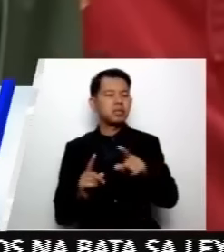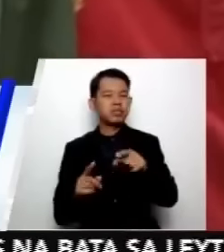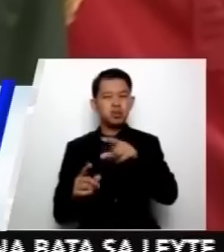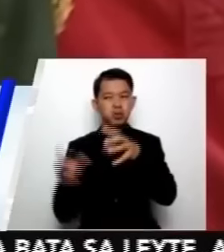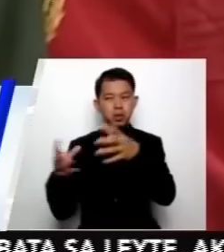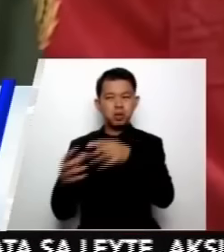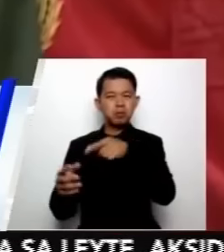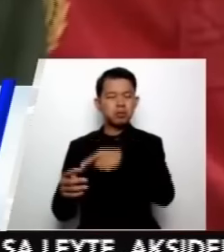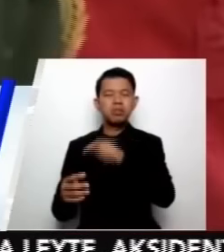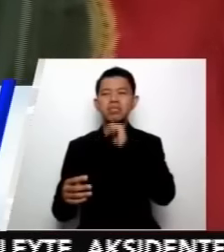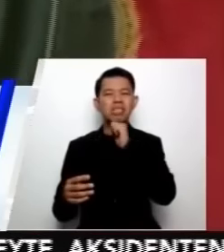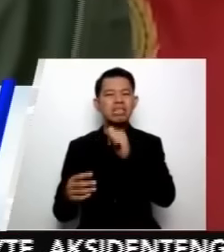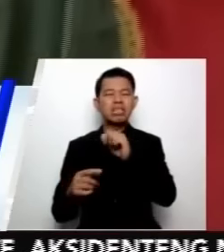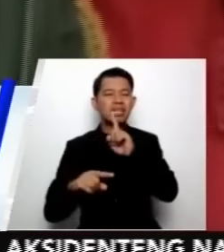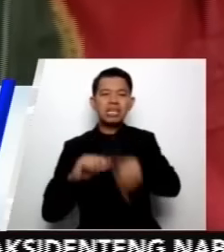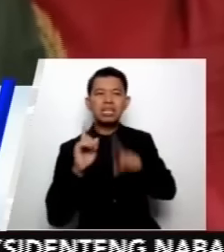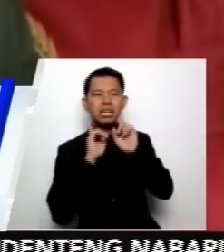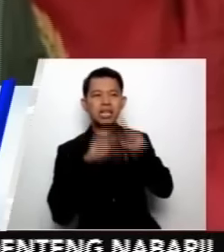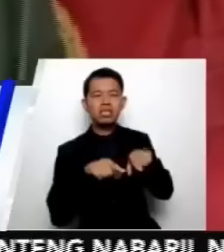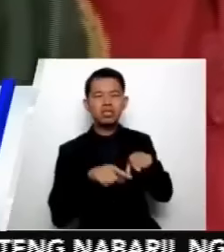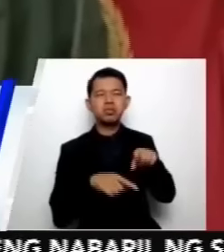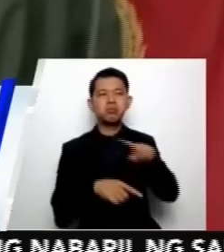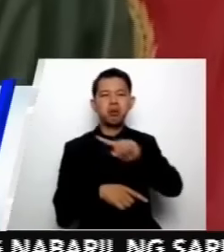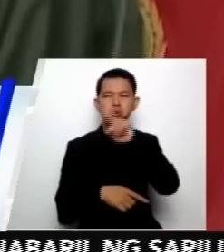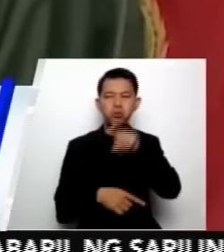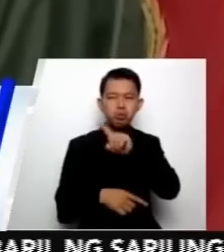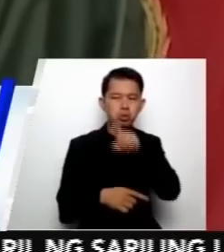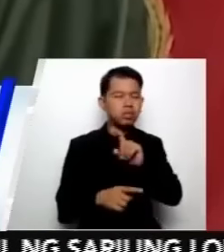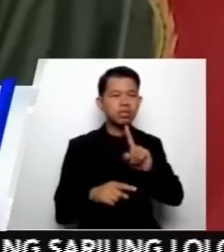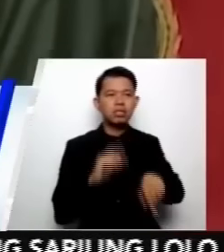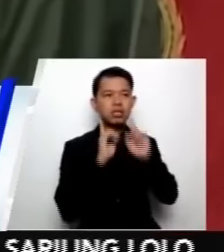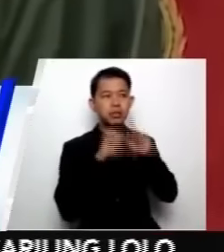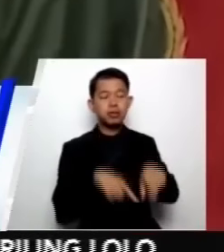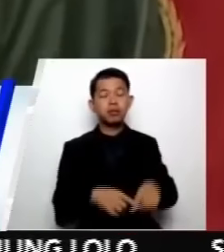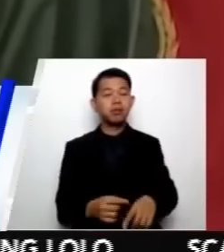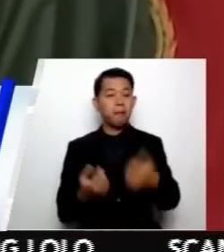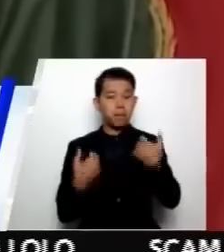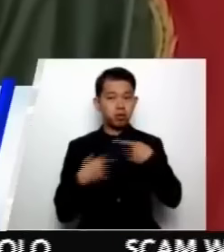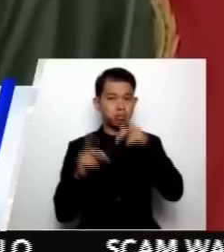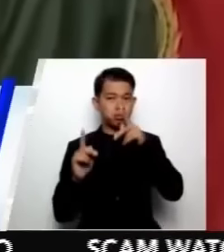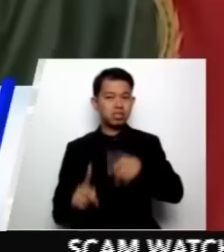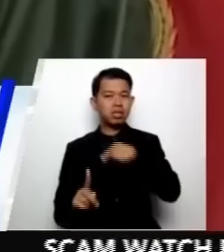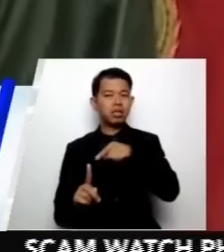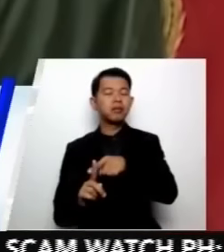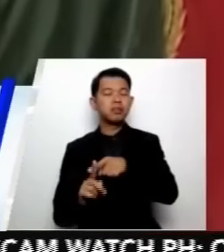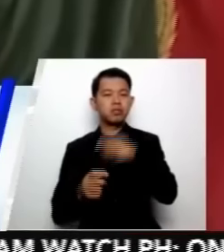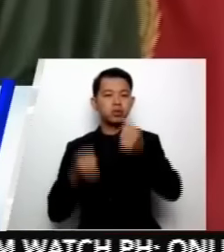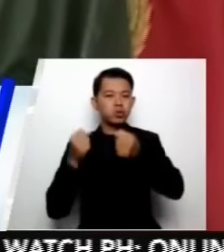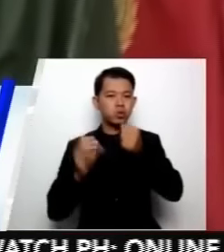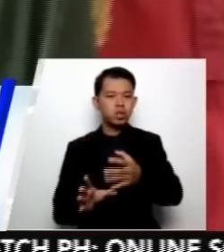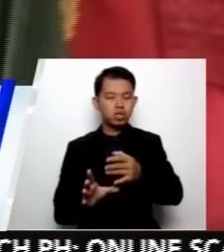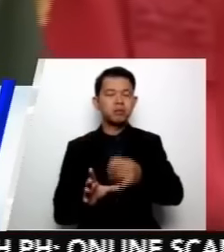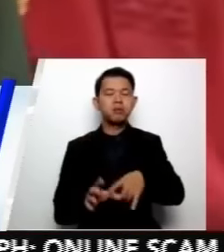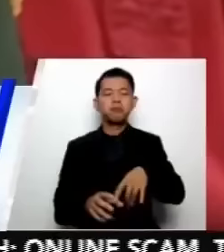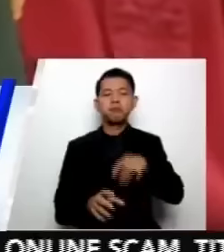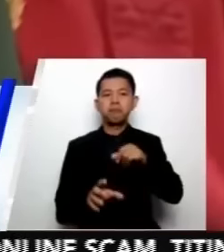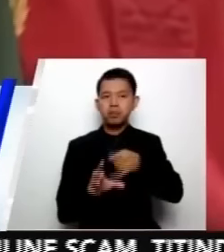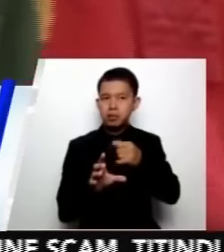Napahagulgol naman ang isang jeepney driver dahil inangkin daw ng sinalihan niyang kooperatiba ang kanyang unit